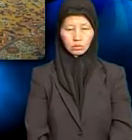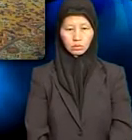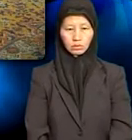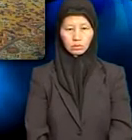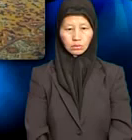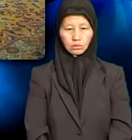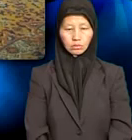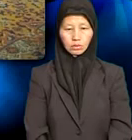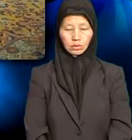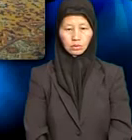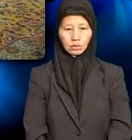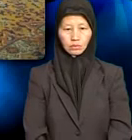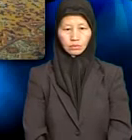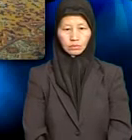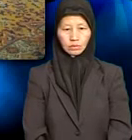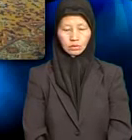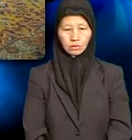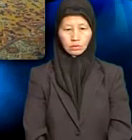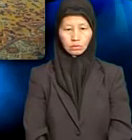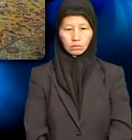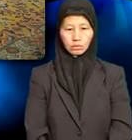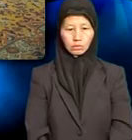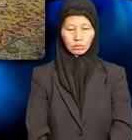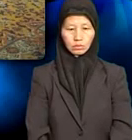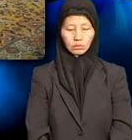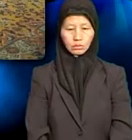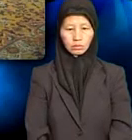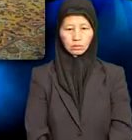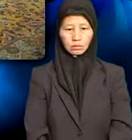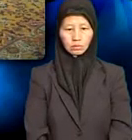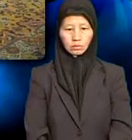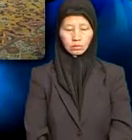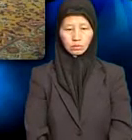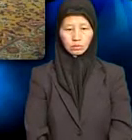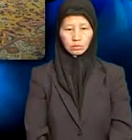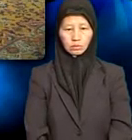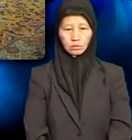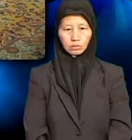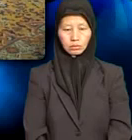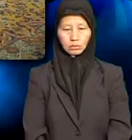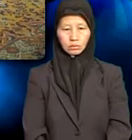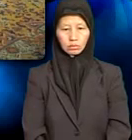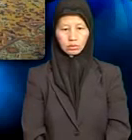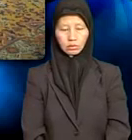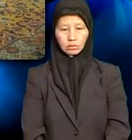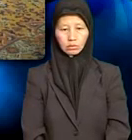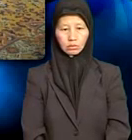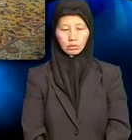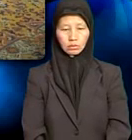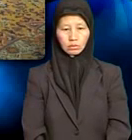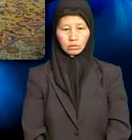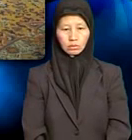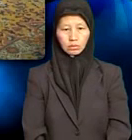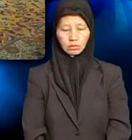آل إبراهيم وبارك على سيدنا محمد وعلى آل محمد كما باركت